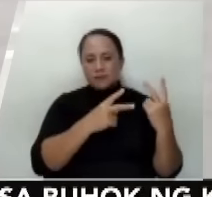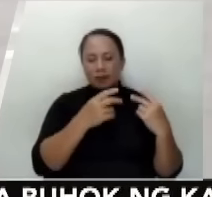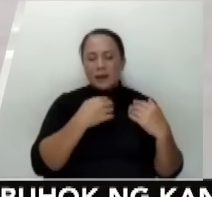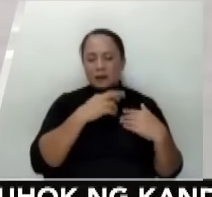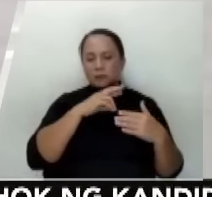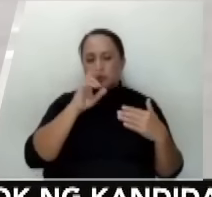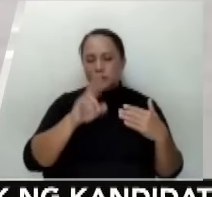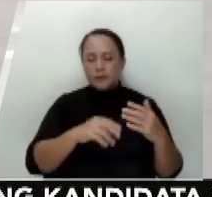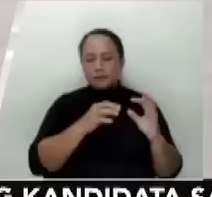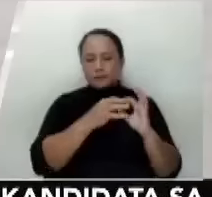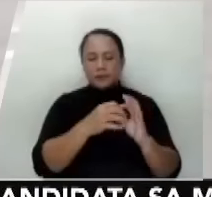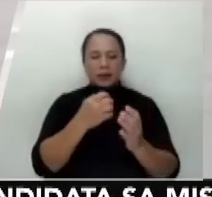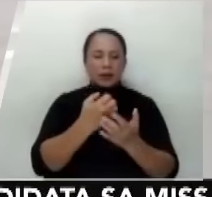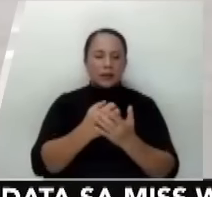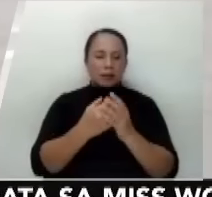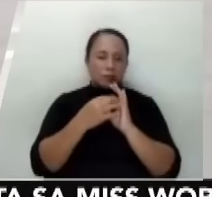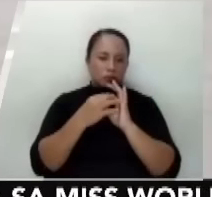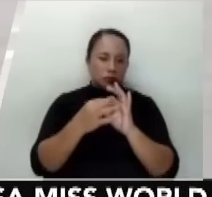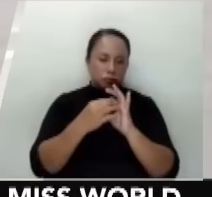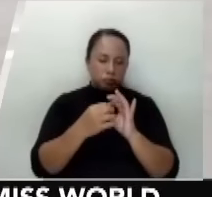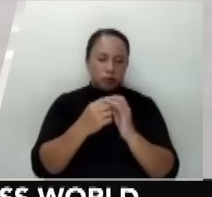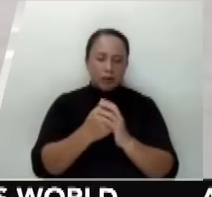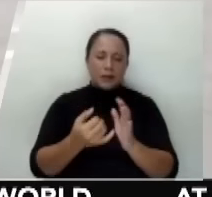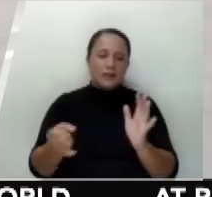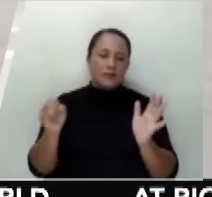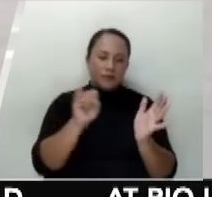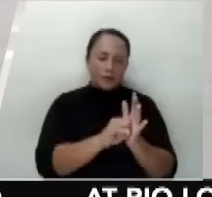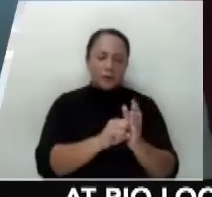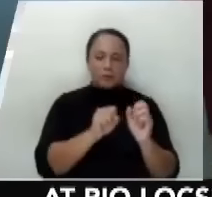ng economic cooperation at investment opportunities.